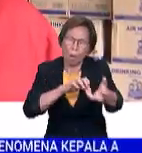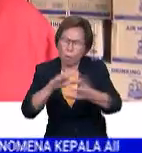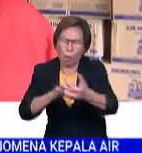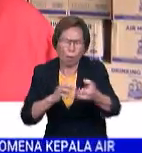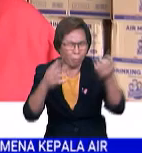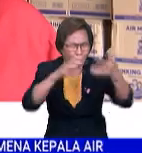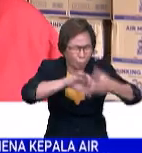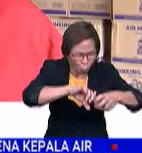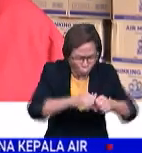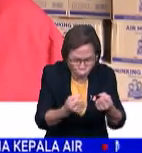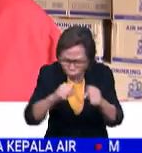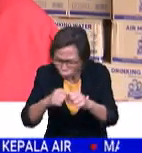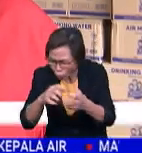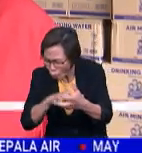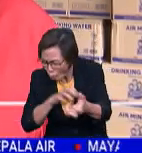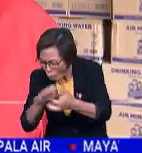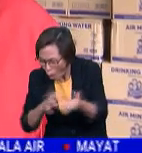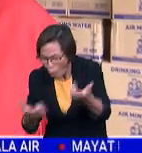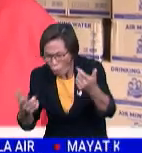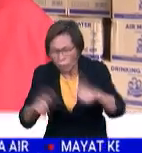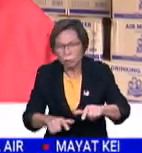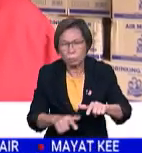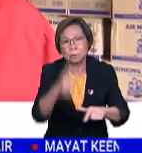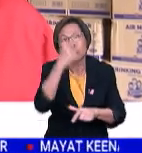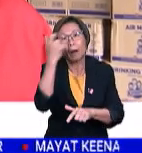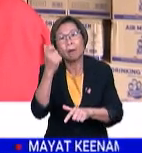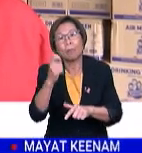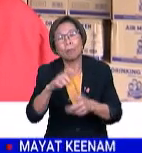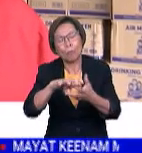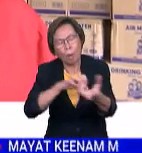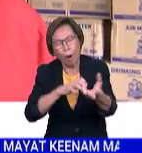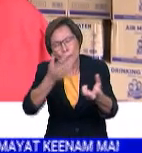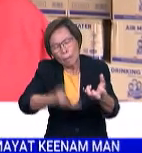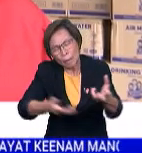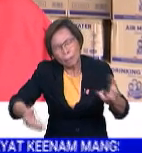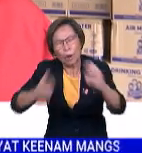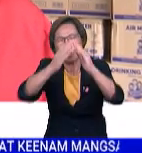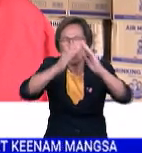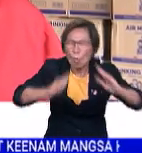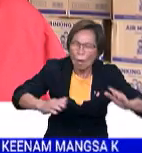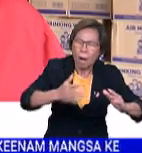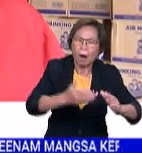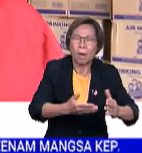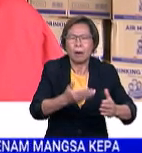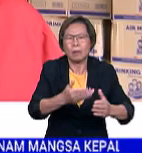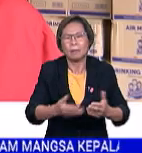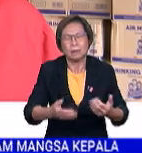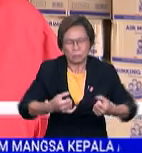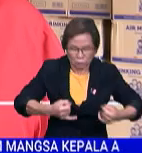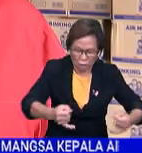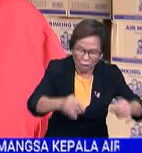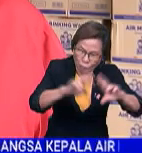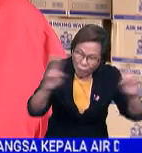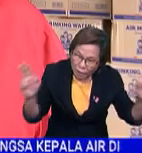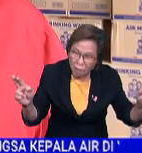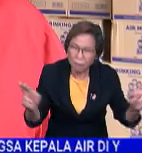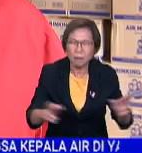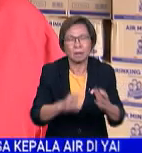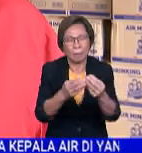telah berlaku yang mengakibatkan kemusnahan harta benda, kemudahan awam dan juga